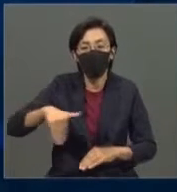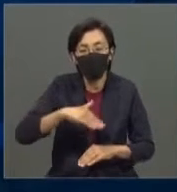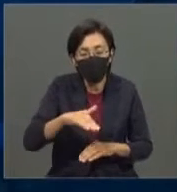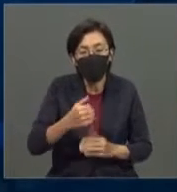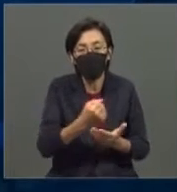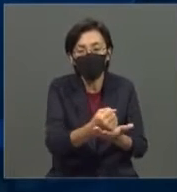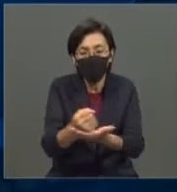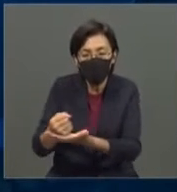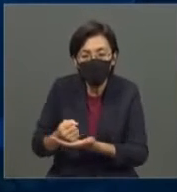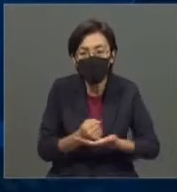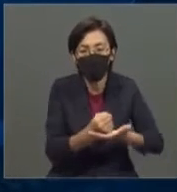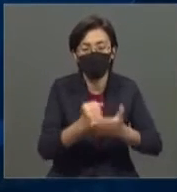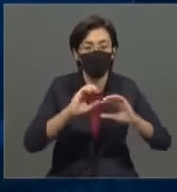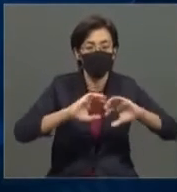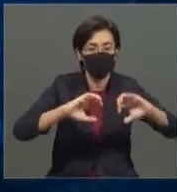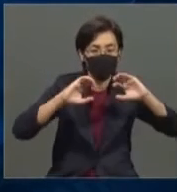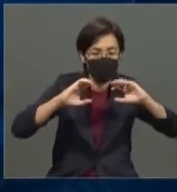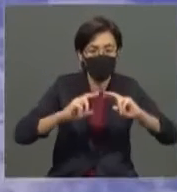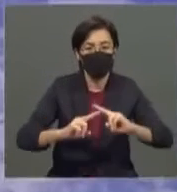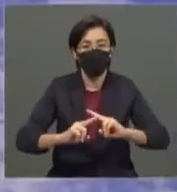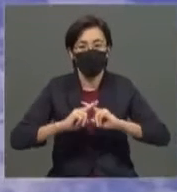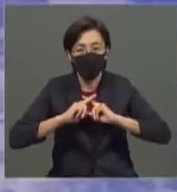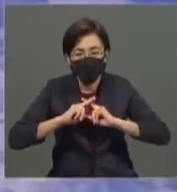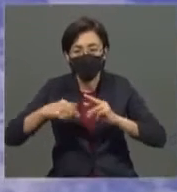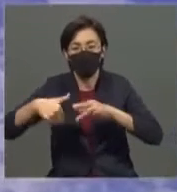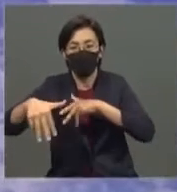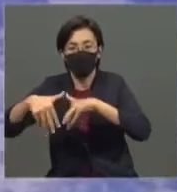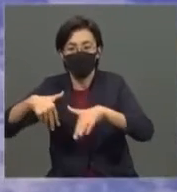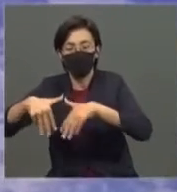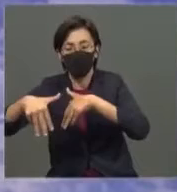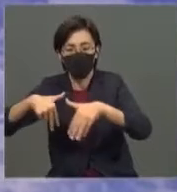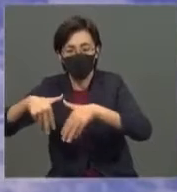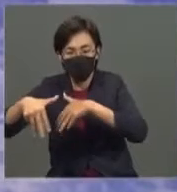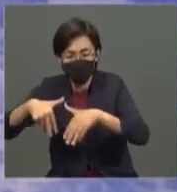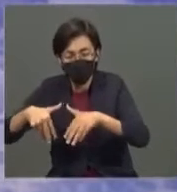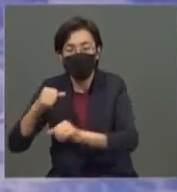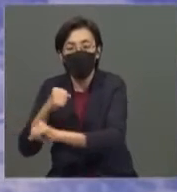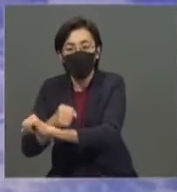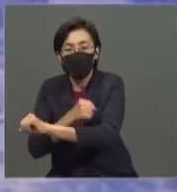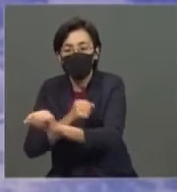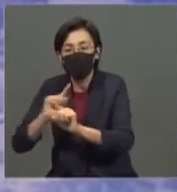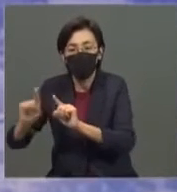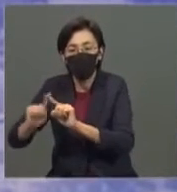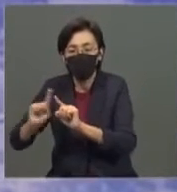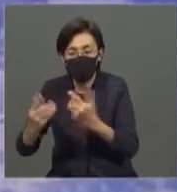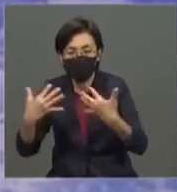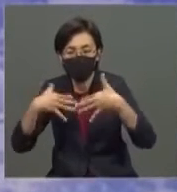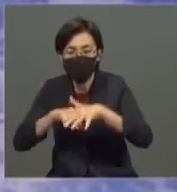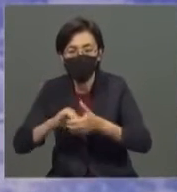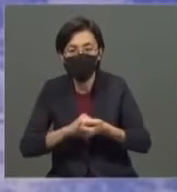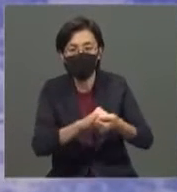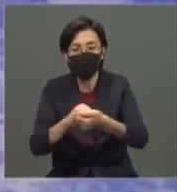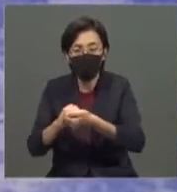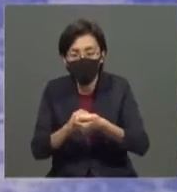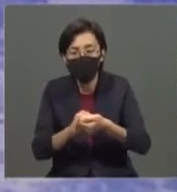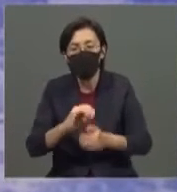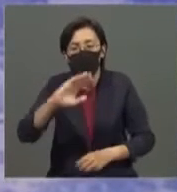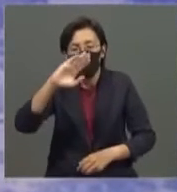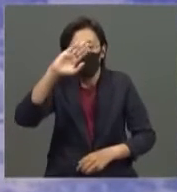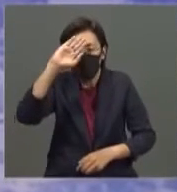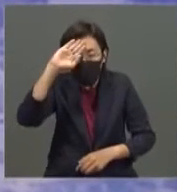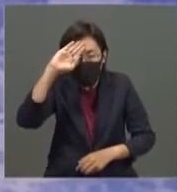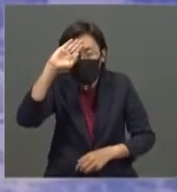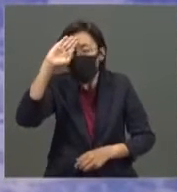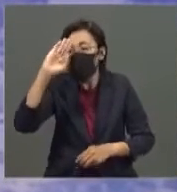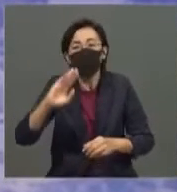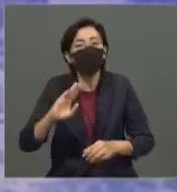ได้พยายามช่วยกันทั้งภาครัฐเอกชนแล้วก็ประชาชนรวมถึงผู้ใช้แรงงานทั้งหลายนะครับถ้าเจ็บป่วยได้ไข้อะไรทั้งหลายแสด